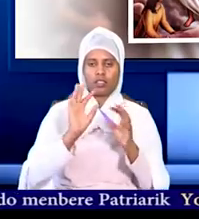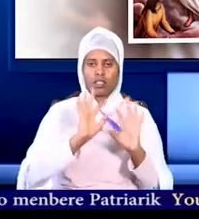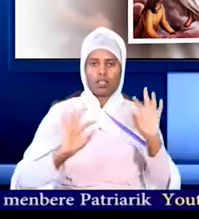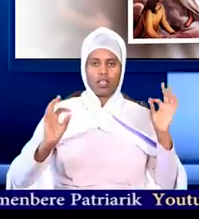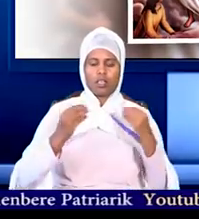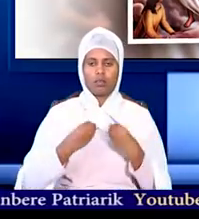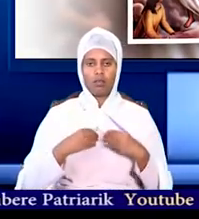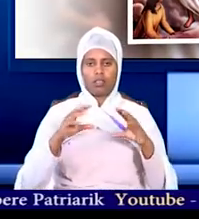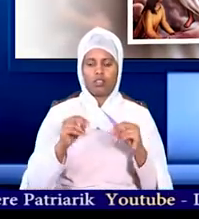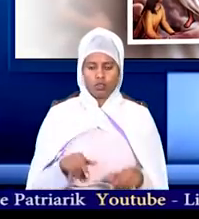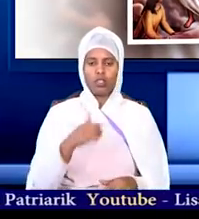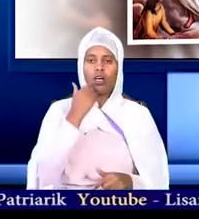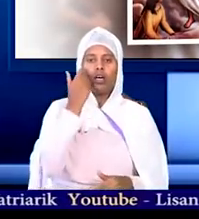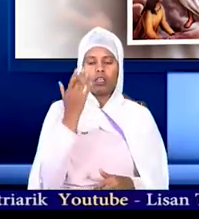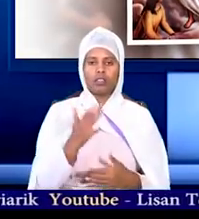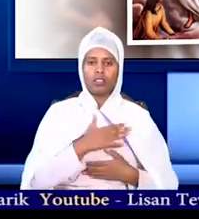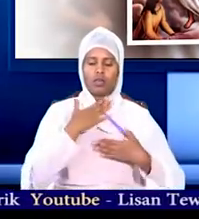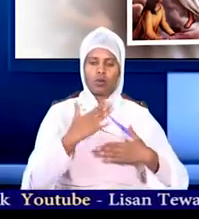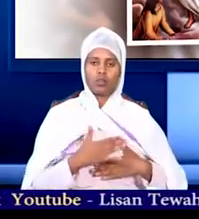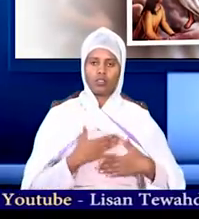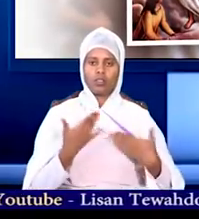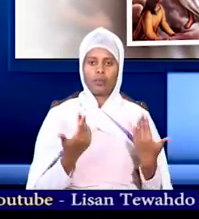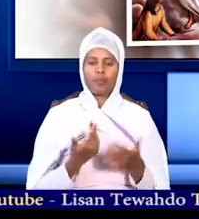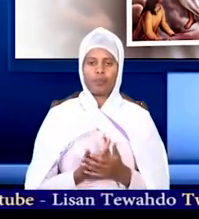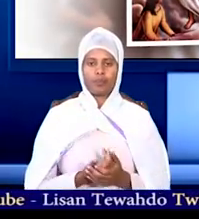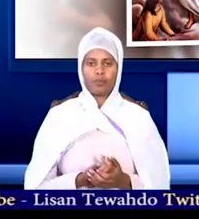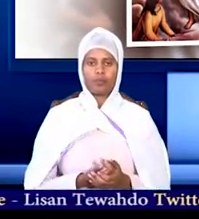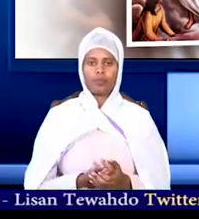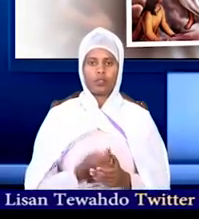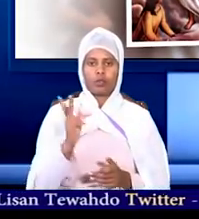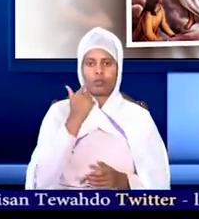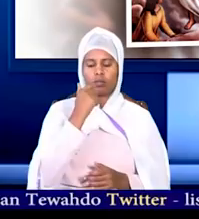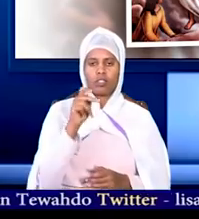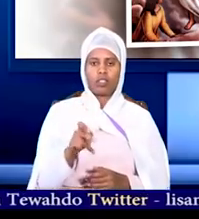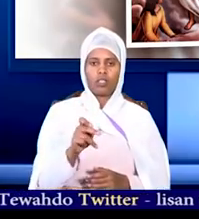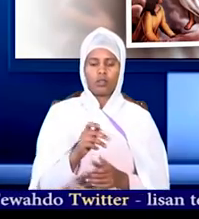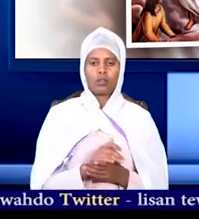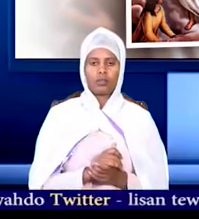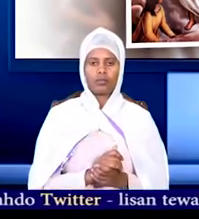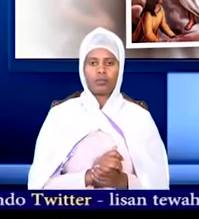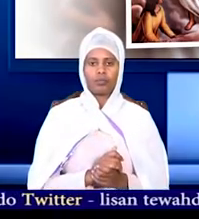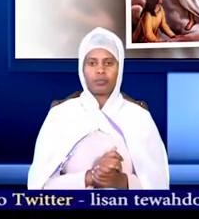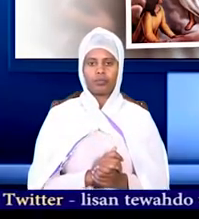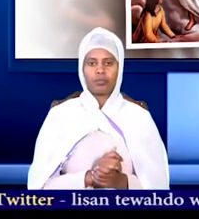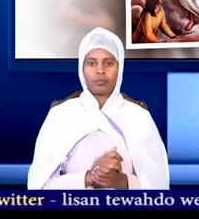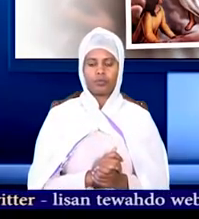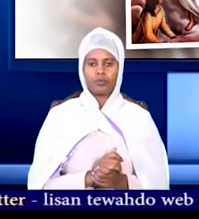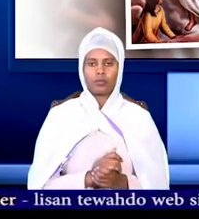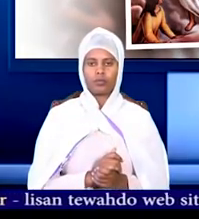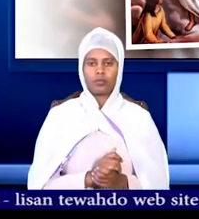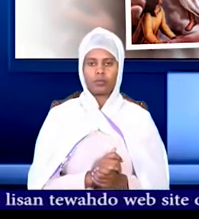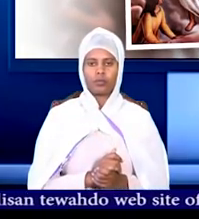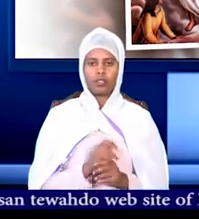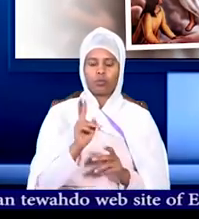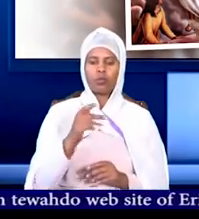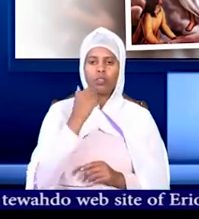ናፃ ገበረልና ናፃ ገበረልና በዛ ዕለት እዚኣ ዝተሓጎስና ዝበለ ልባ ኣምላክ ዳዊት ዛቲ ዕለት እንተገብረ